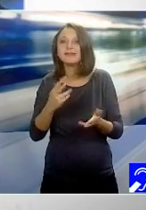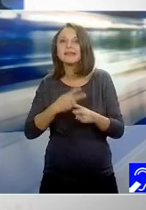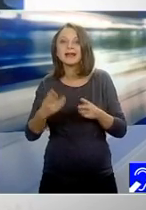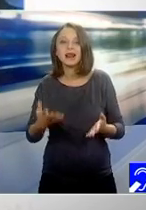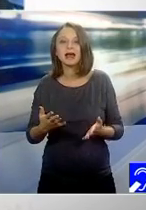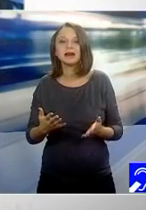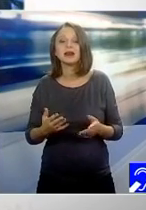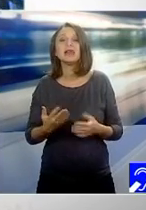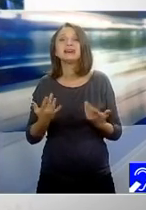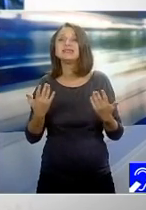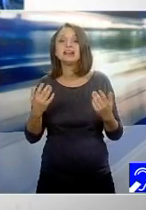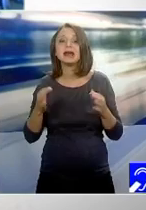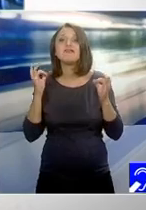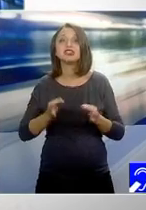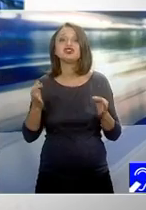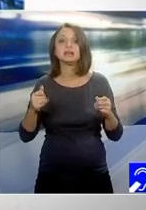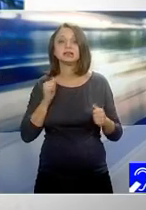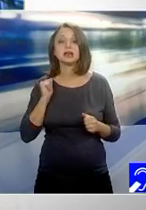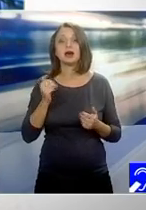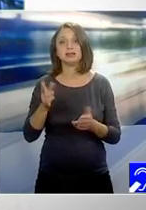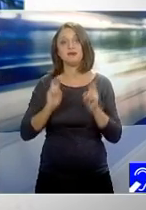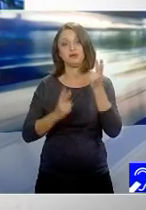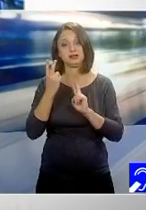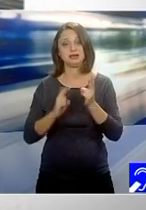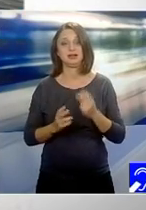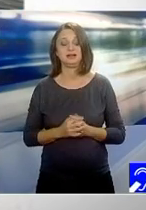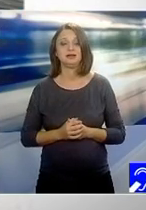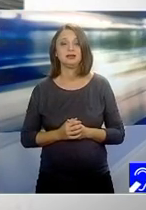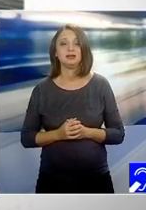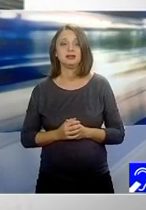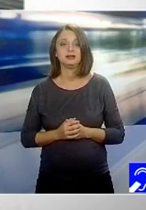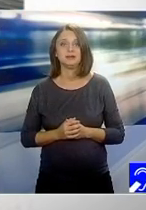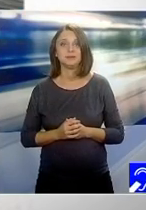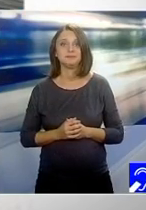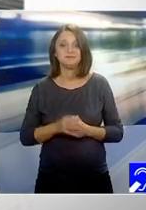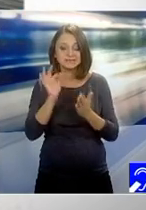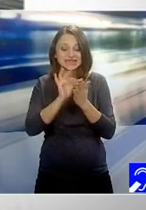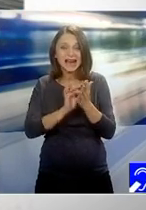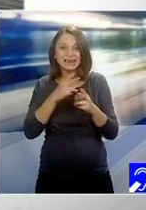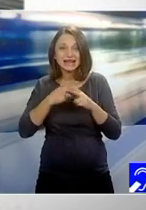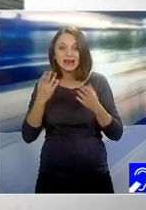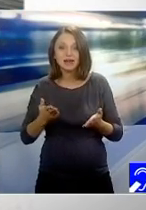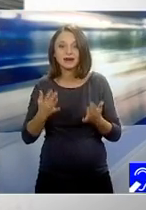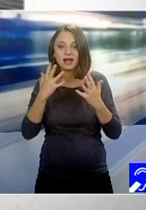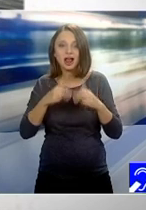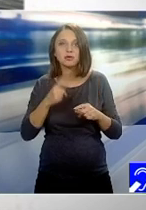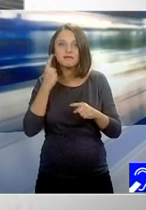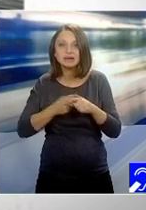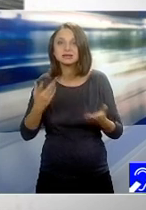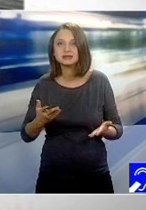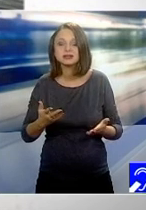eficiența gărzii acestea. Noi, dacă ați văzut, date concrete. Săptămâna trecută am